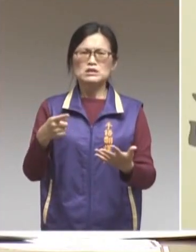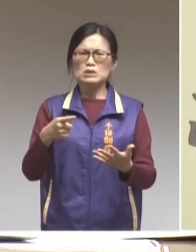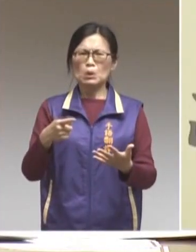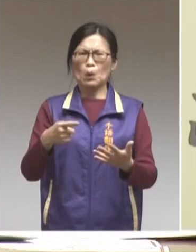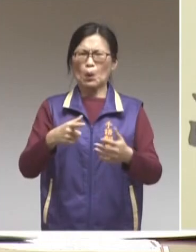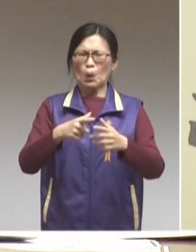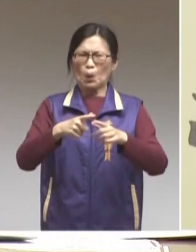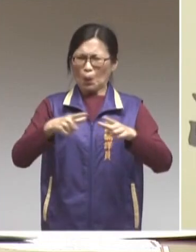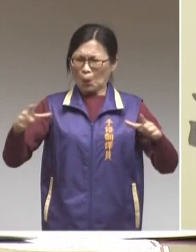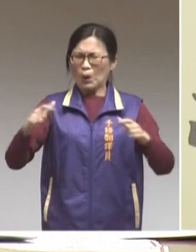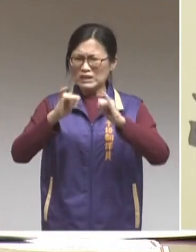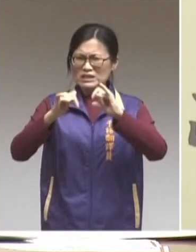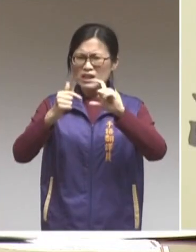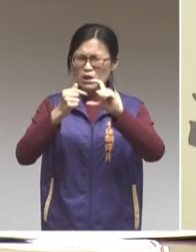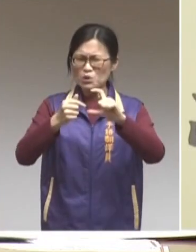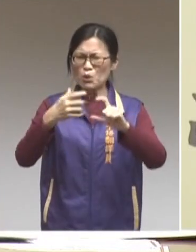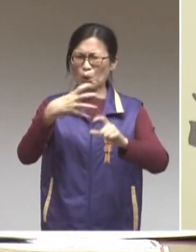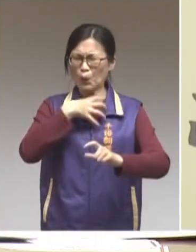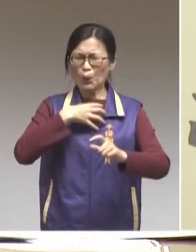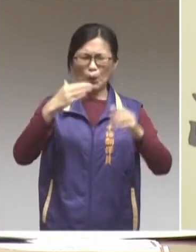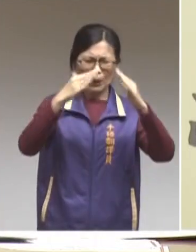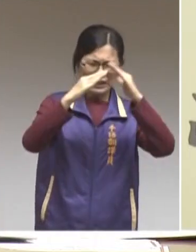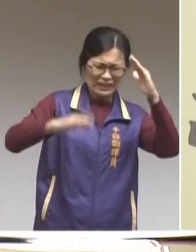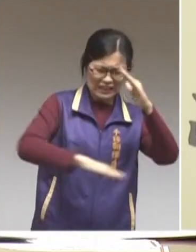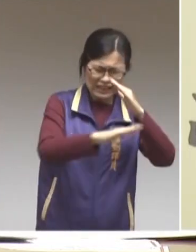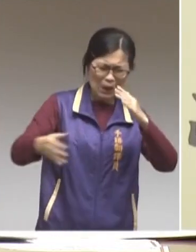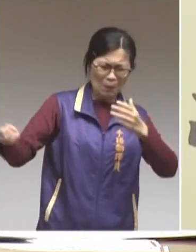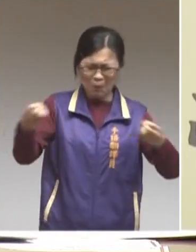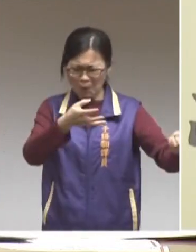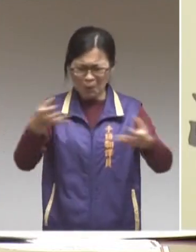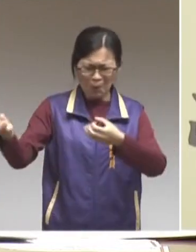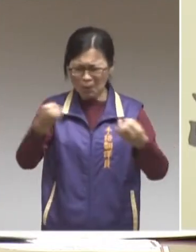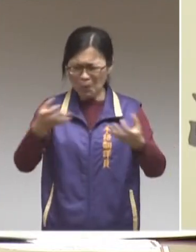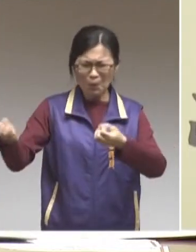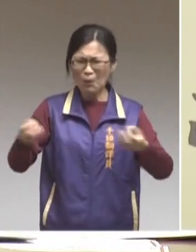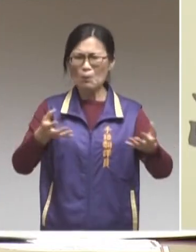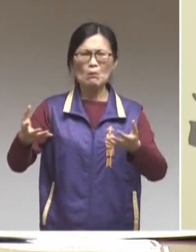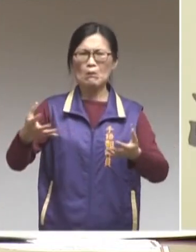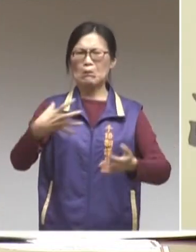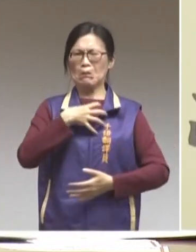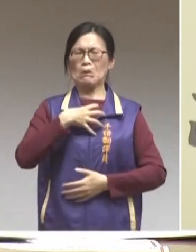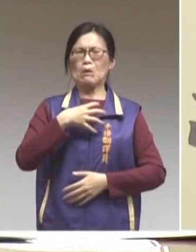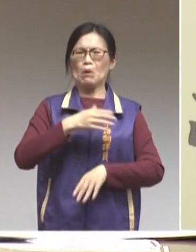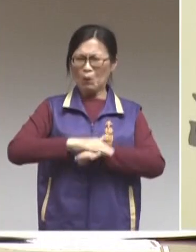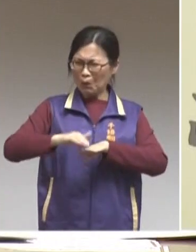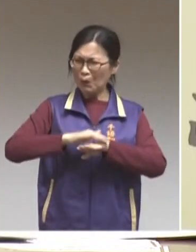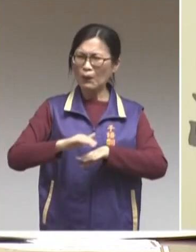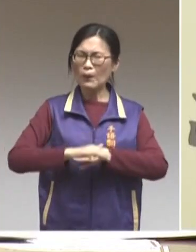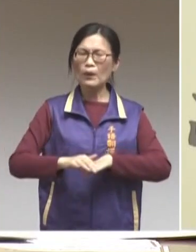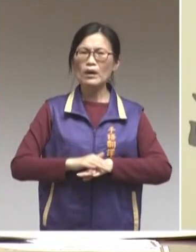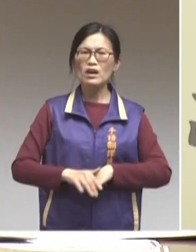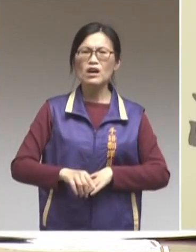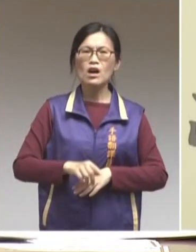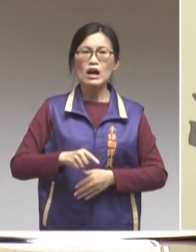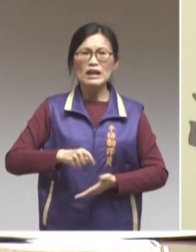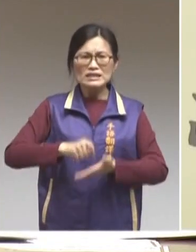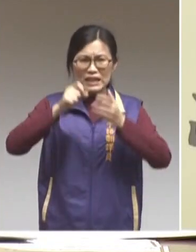让我们在社区或者是在家庭里面都会有不同程度的这个风险啊、哦，这个要提醒大家特